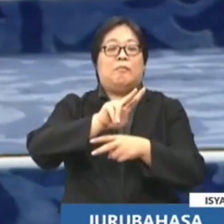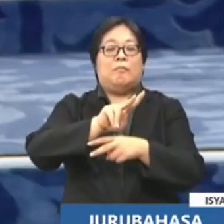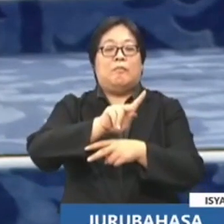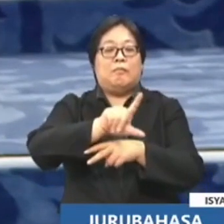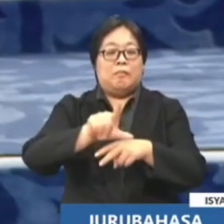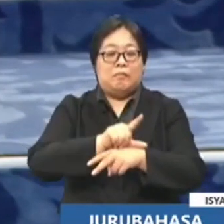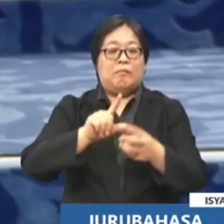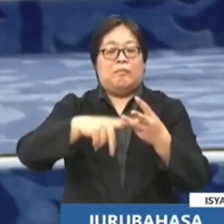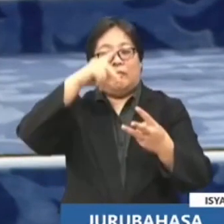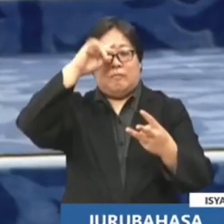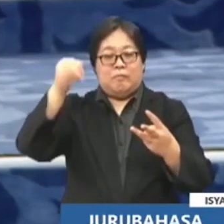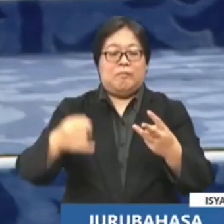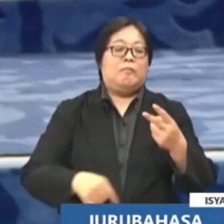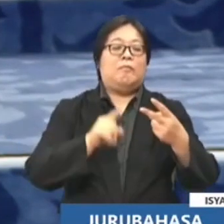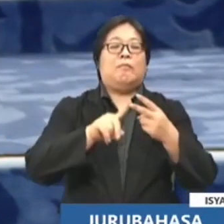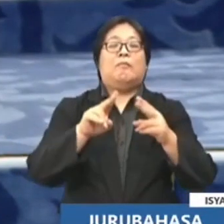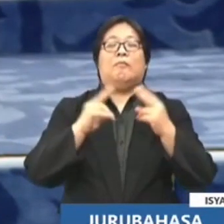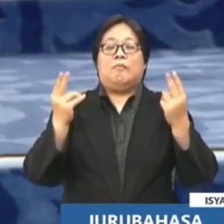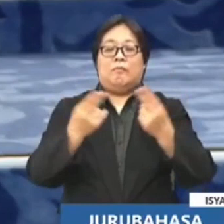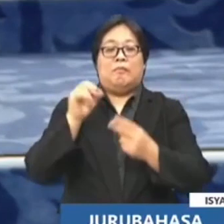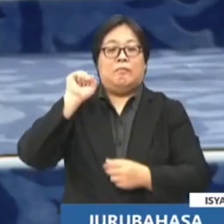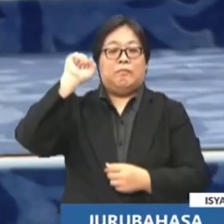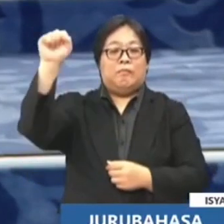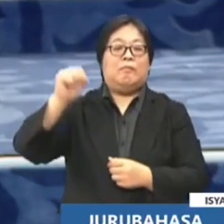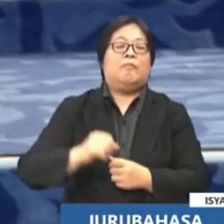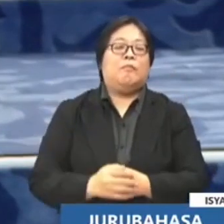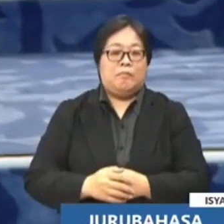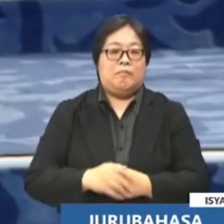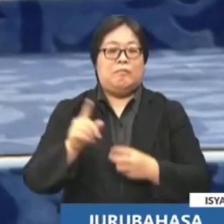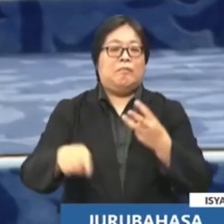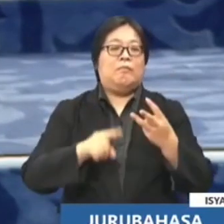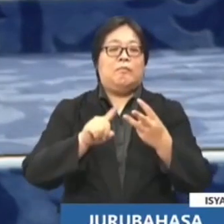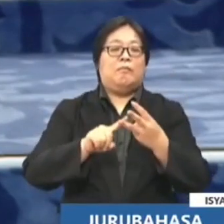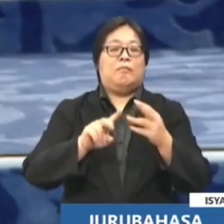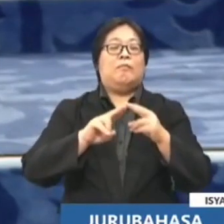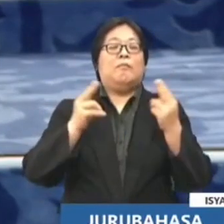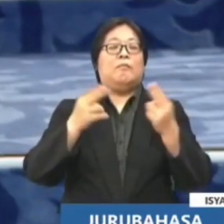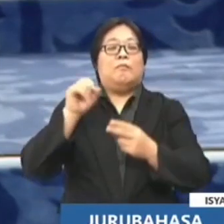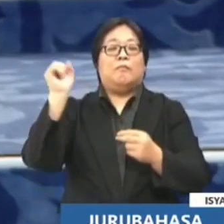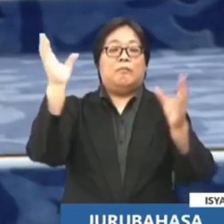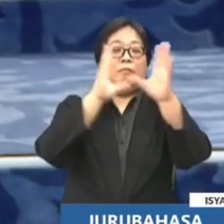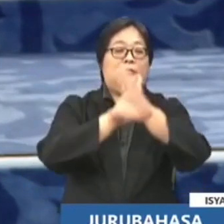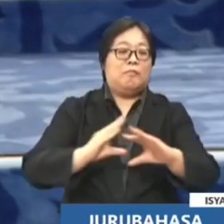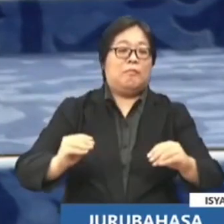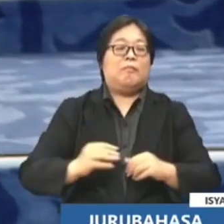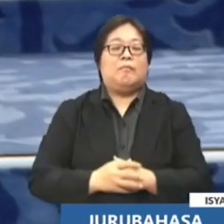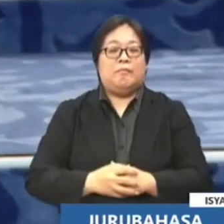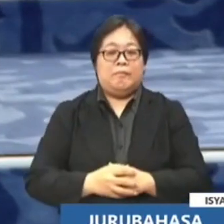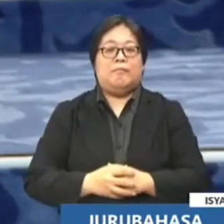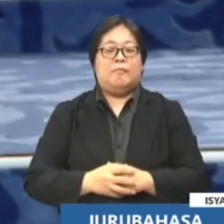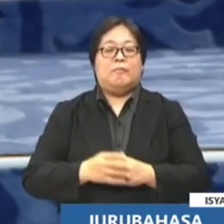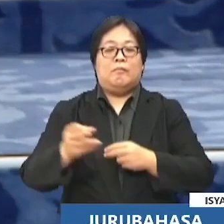Putrajaya unit yang kedua negeri Sabah dan unit yang ketiga Negeri Serawak